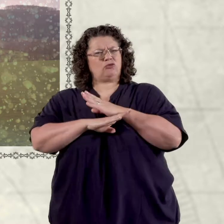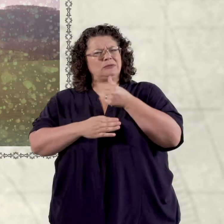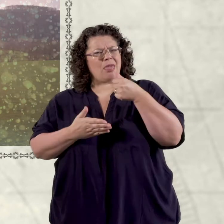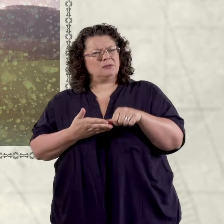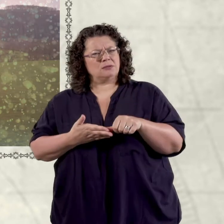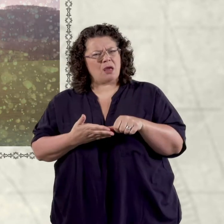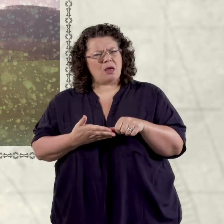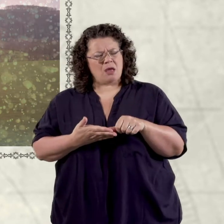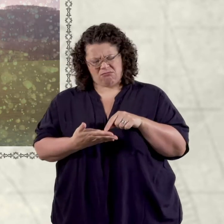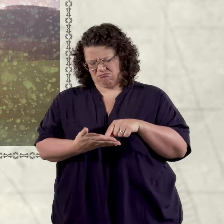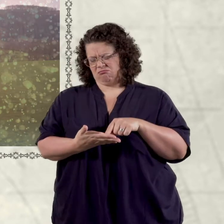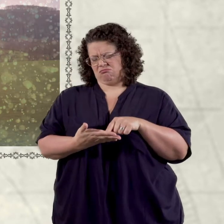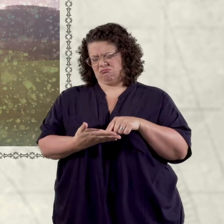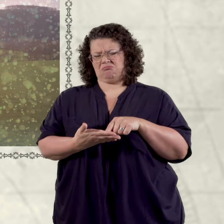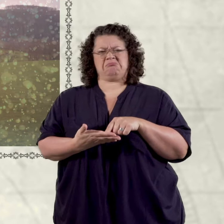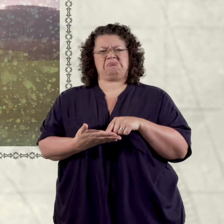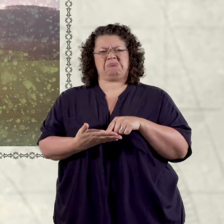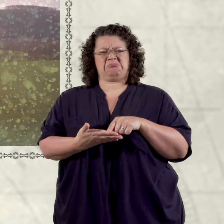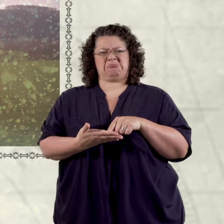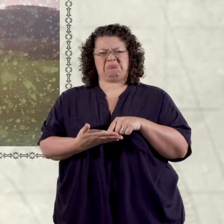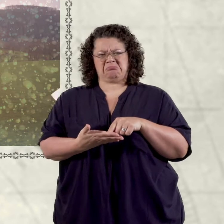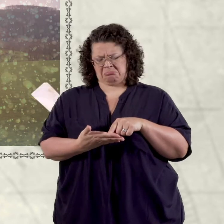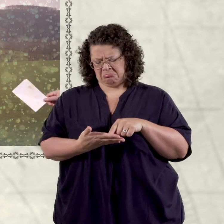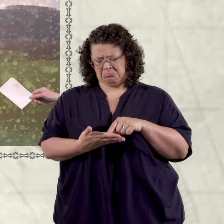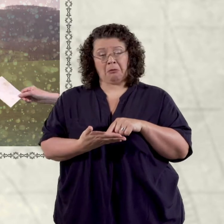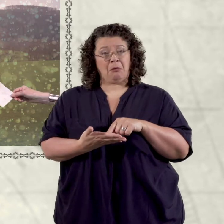un noson, ges I lythyr cudd.